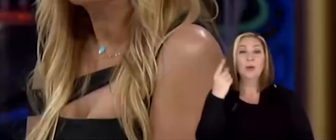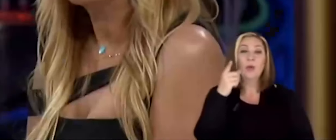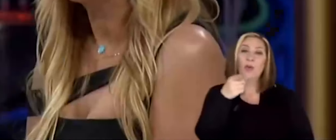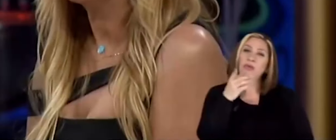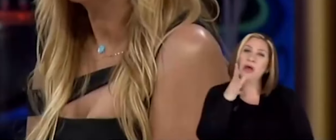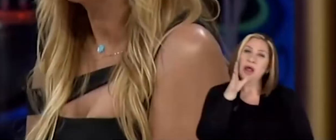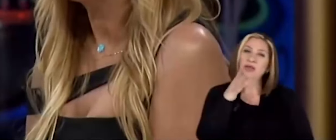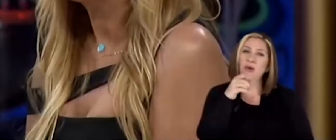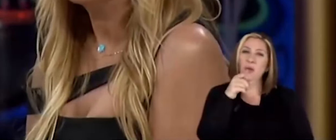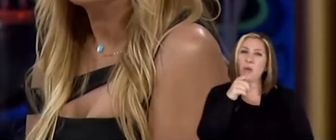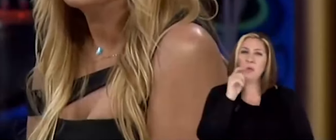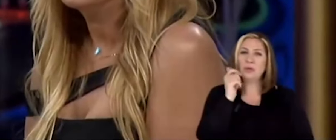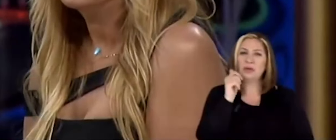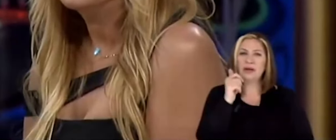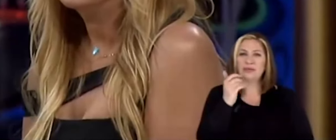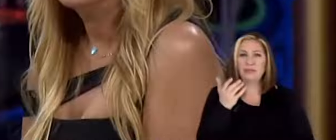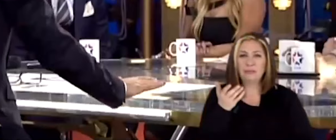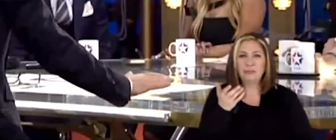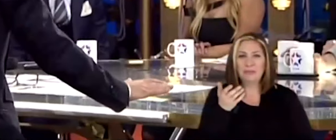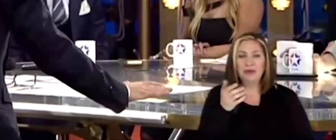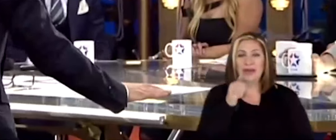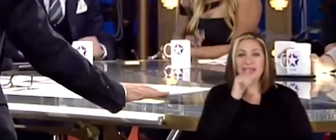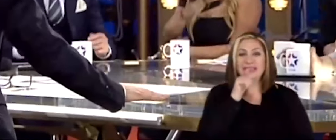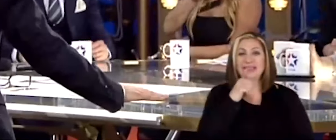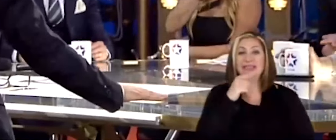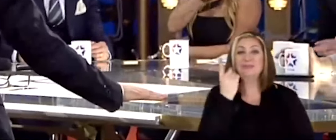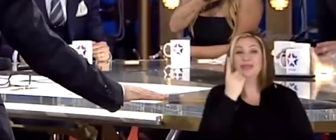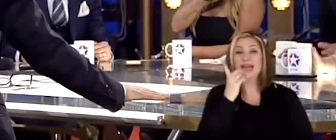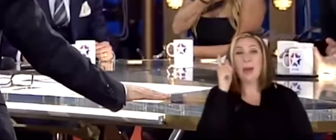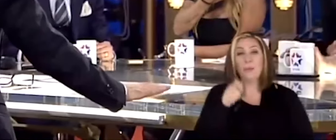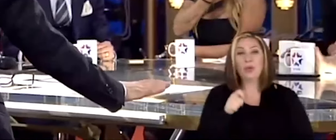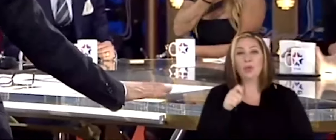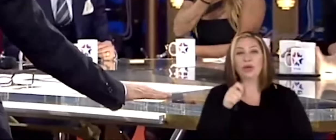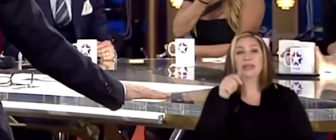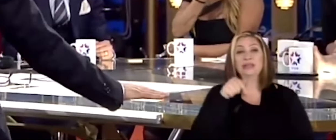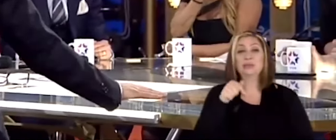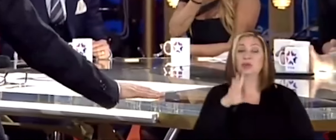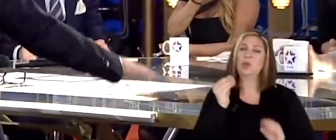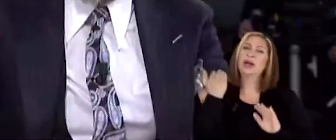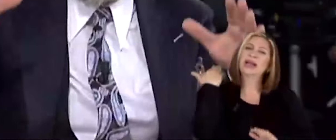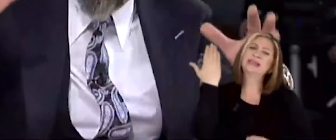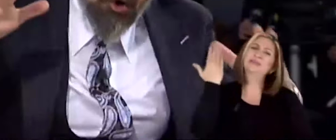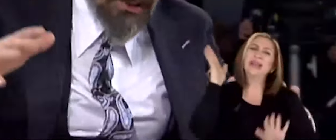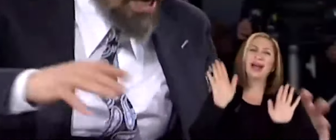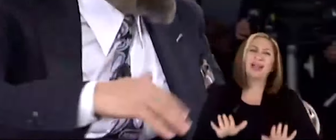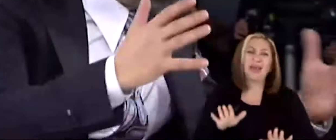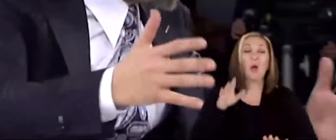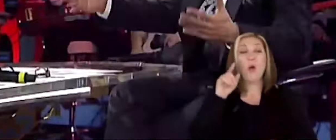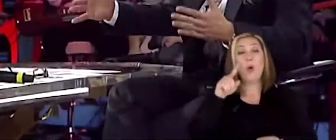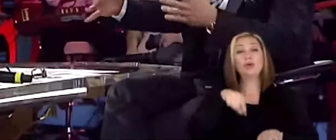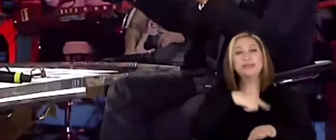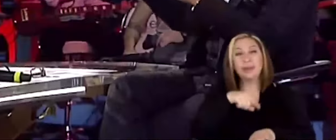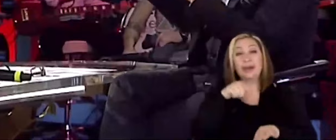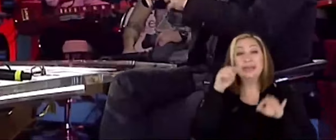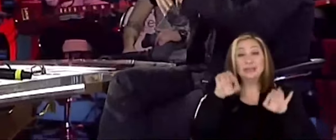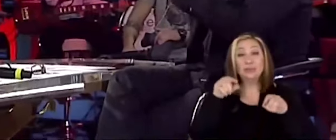O da herhalde. O günlerde içki içmek diye bir şey yapılıyordu. Şimdi çok geride kalan. Yani o